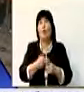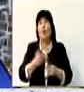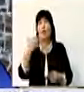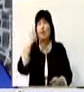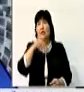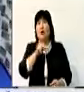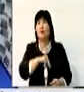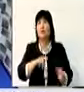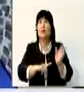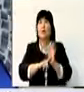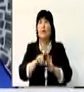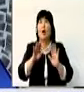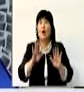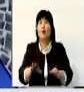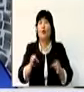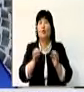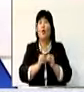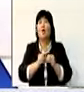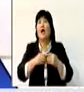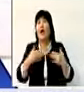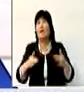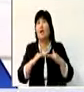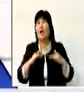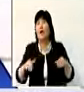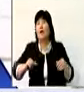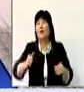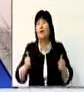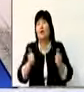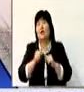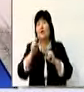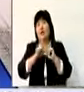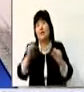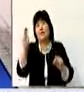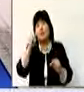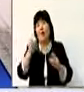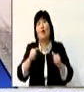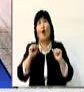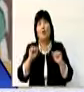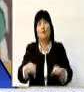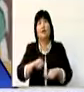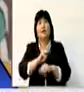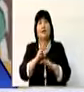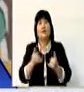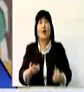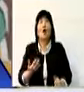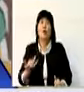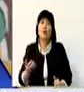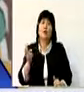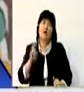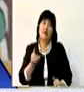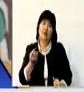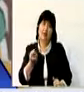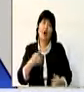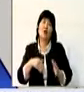ғана жұмысын бастаған орталық 10-нан астам баланың қатарластарымен бірге мектепте білім алуына мүмкіндік жасады. Осыған келгелі әйтеуір жақсы